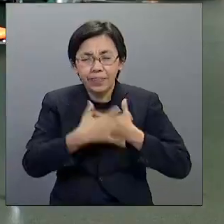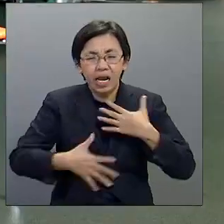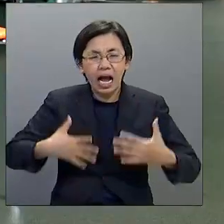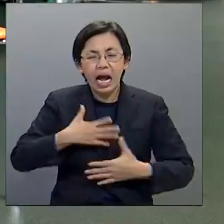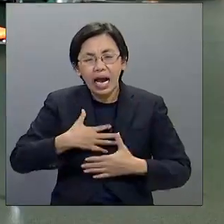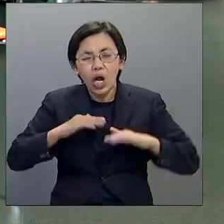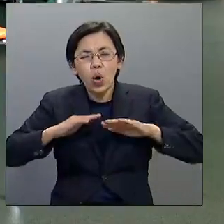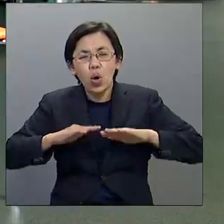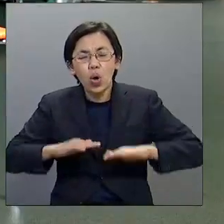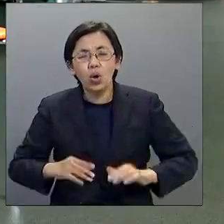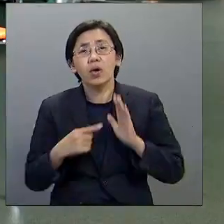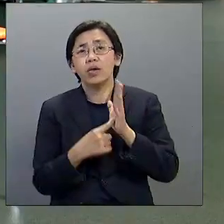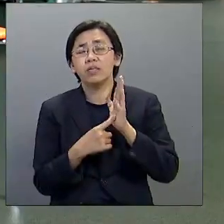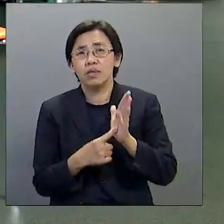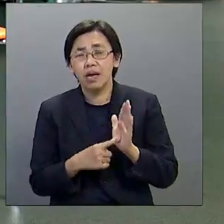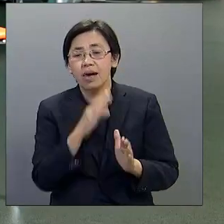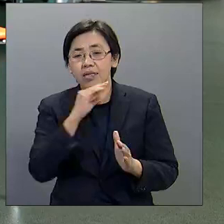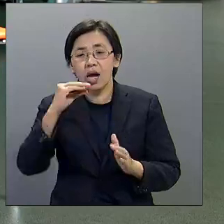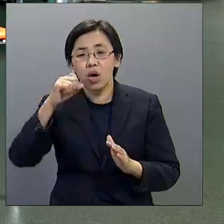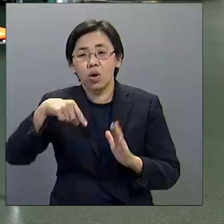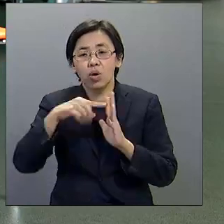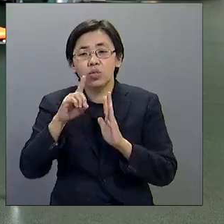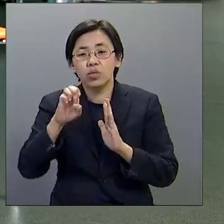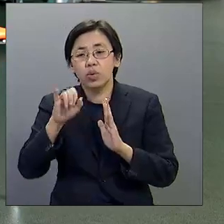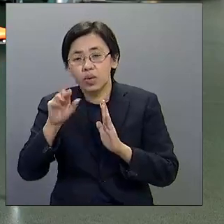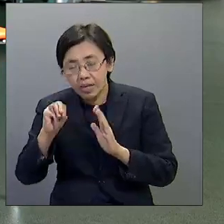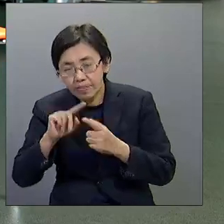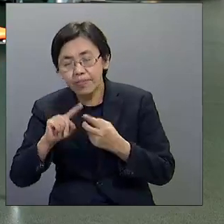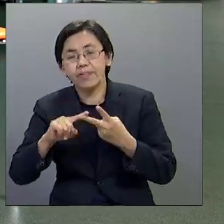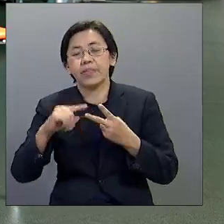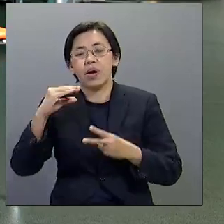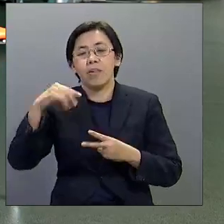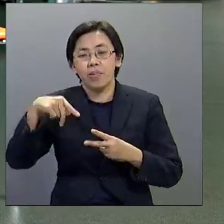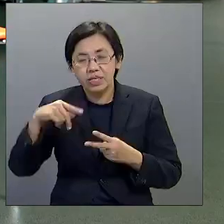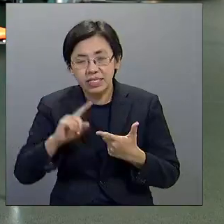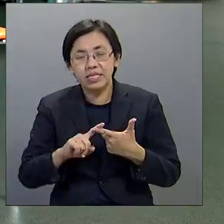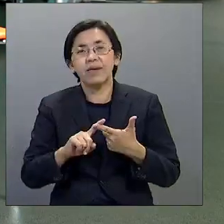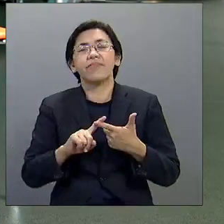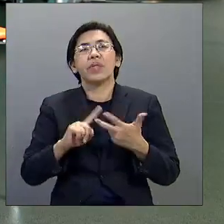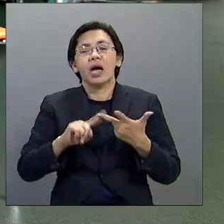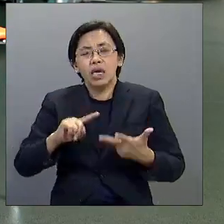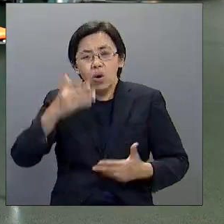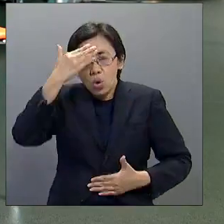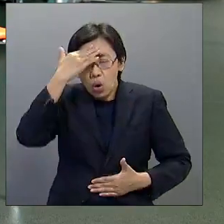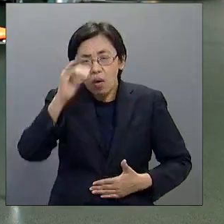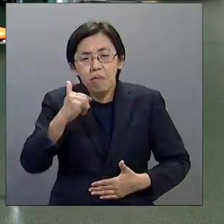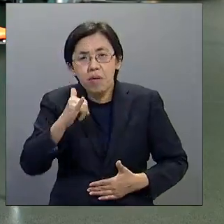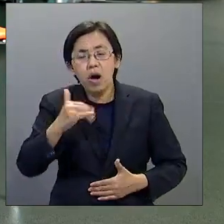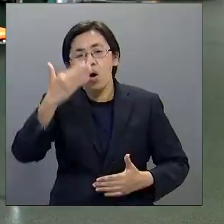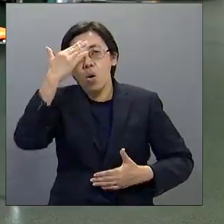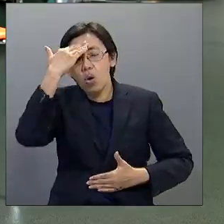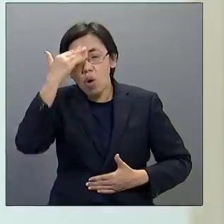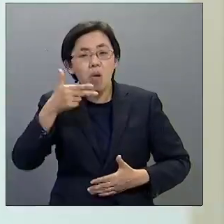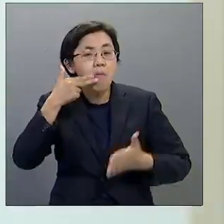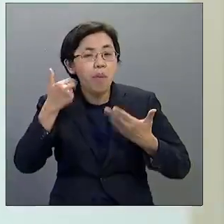ช่นในส่วนของโซเดียมโพแทสเซียมพวกนี้ค่ะหรือในโรคบางชนิดเช่นคนที่มีโรคประจำตัวเช่นโรค